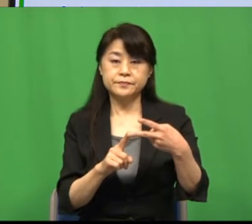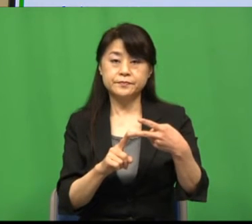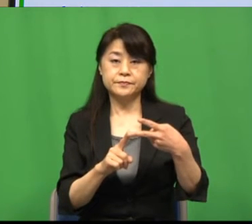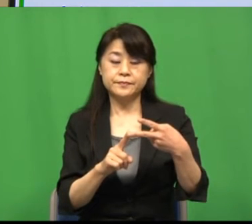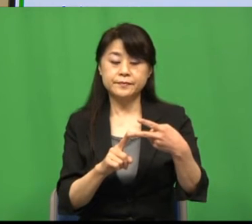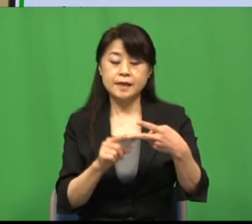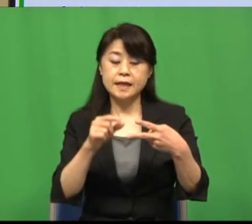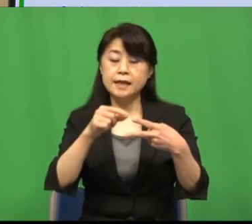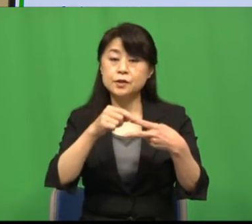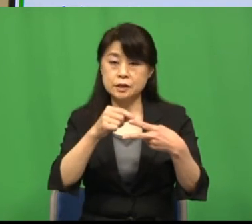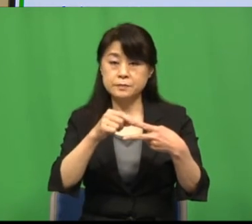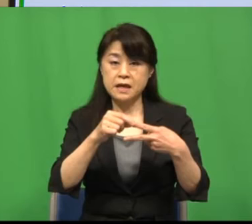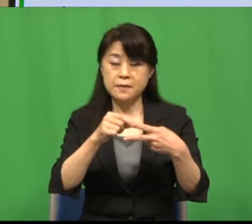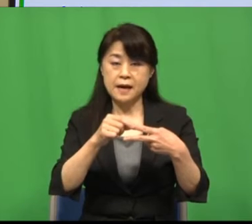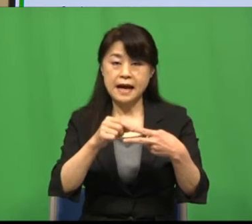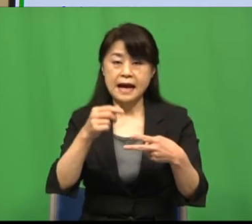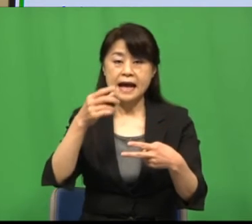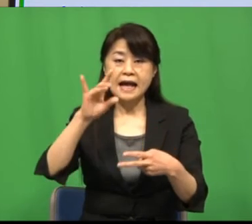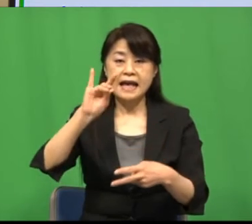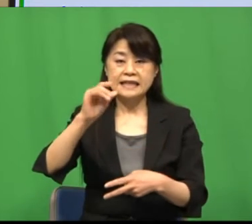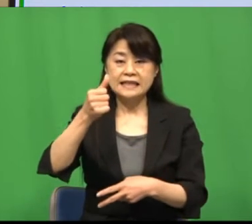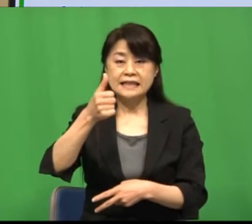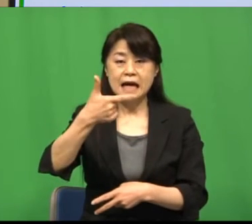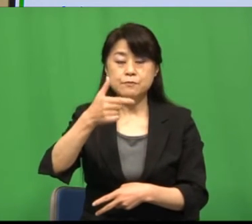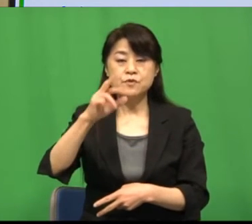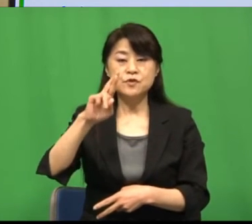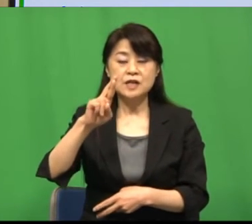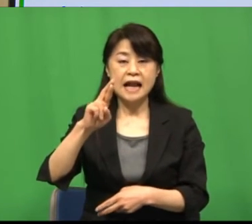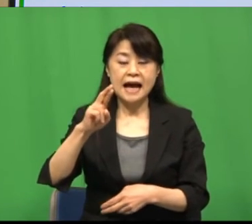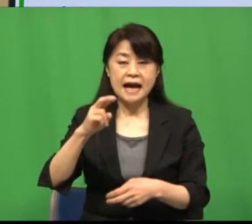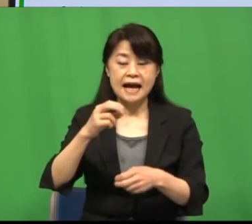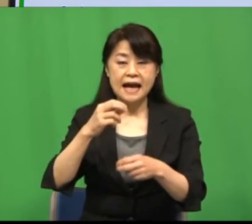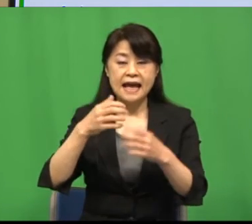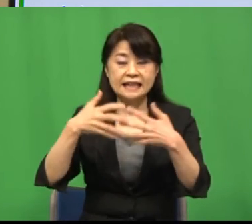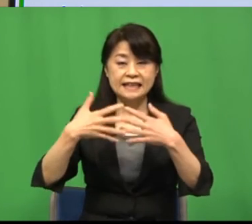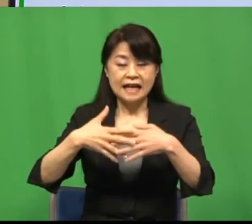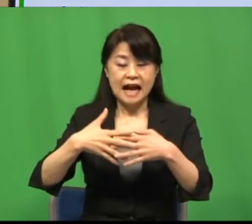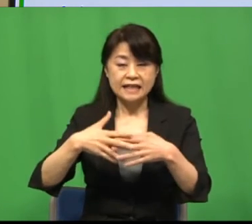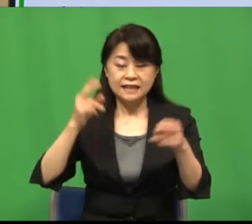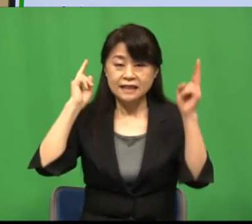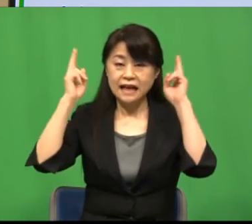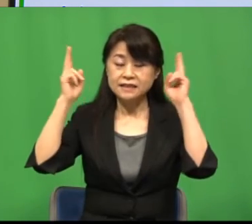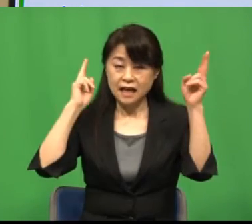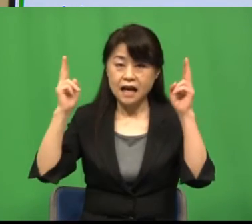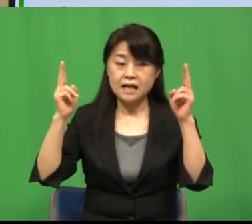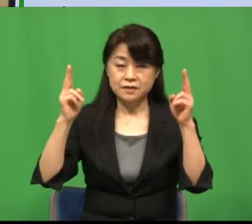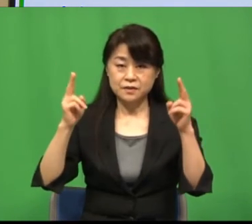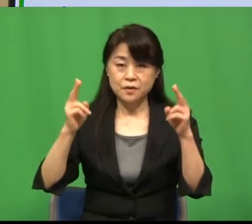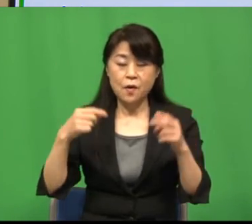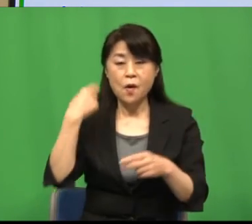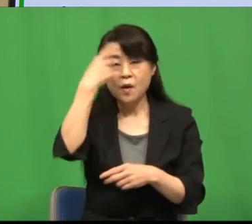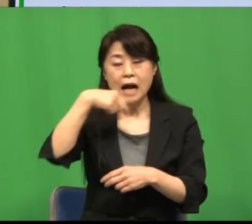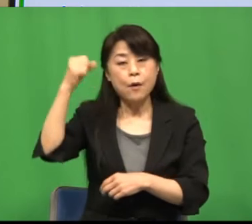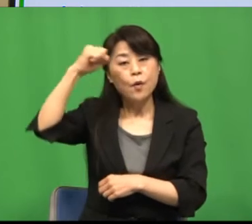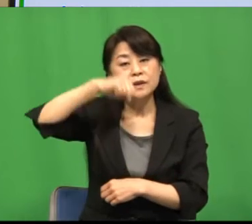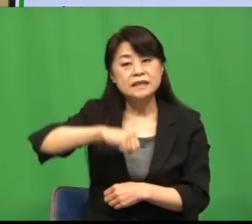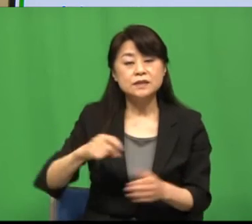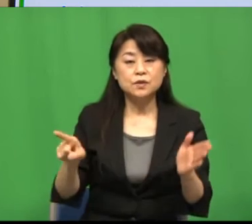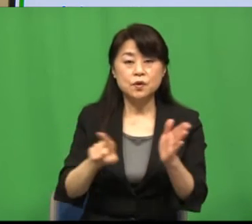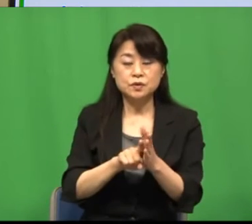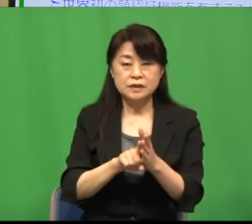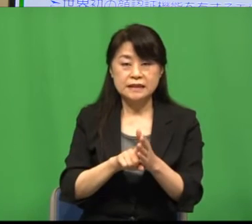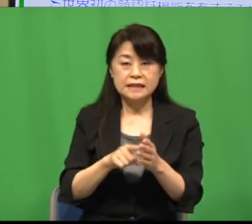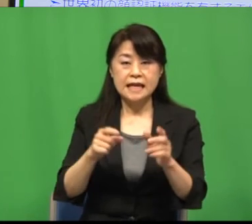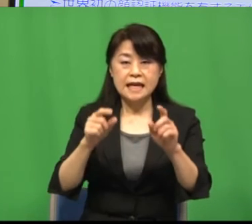1社目は北村機械株式会社の顔認証付き NC 操作盤です。